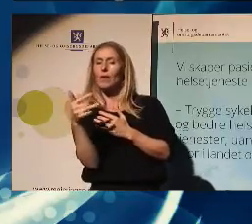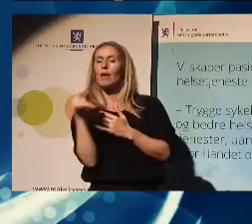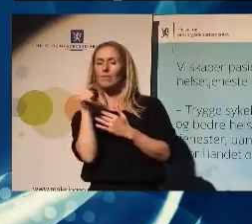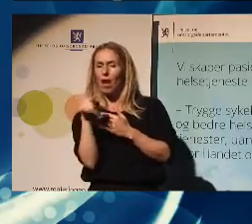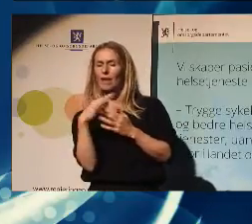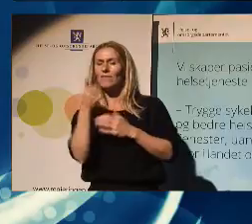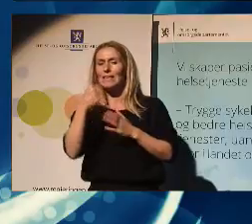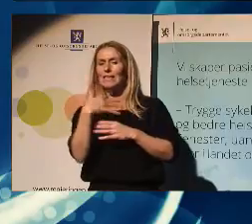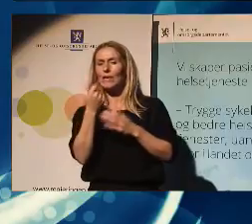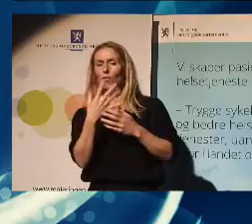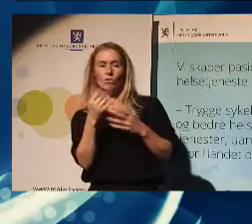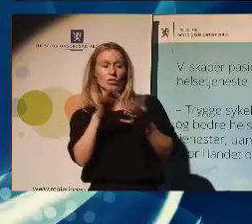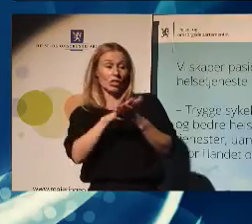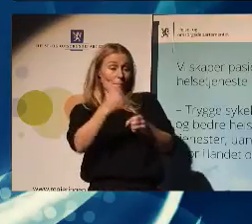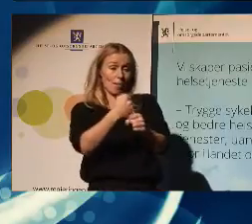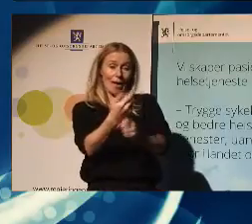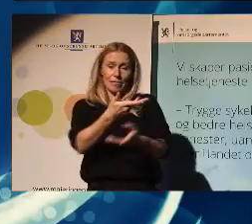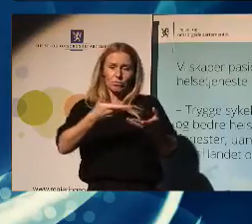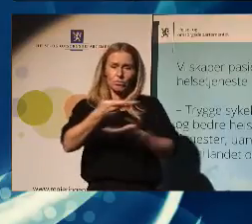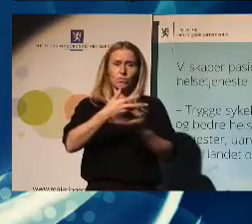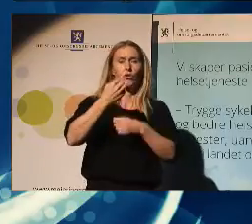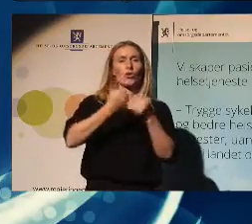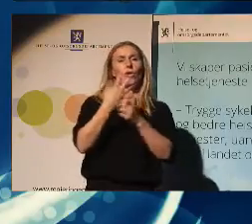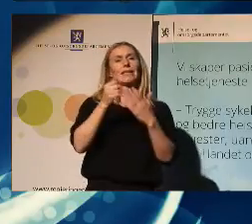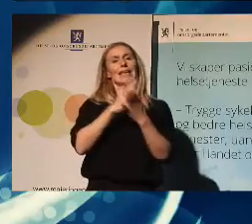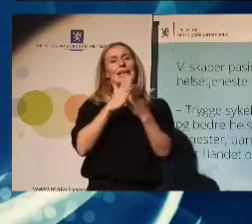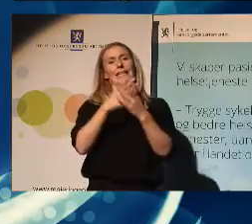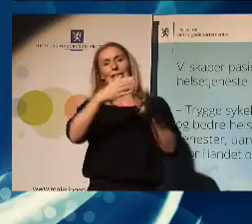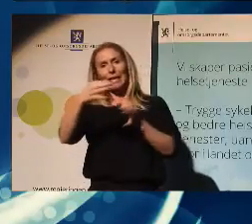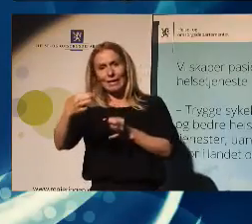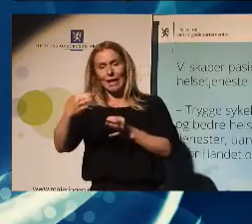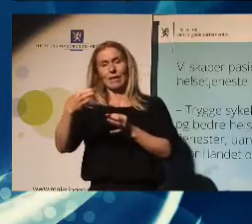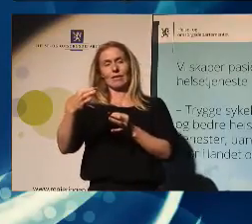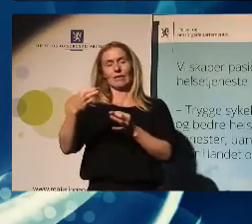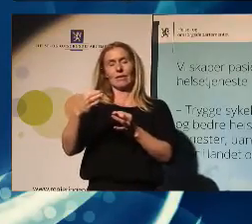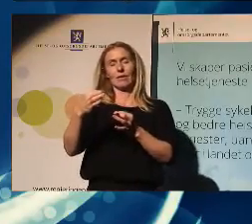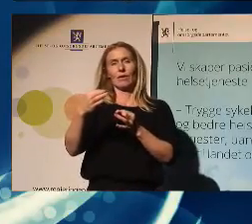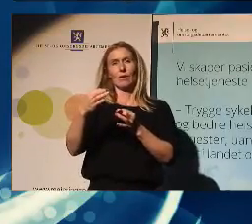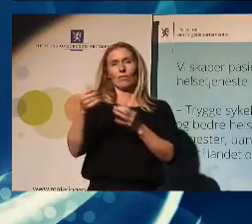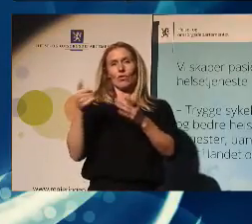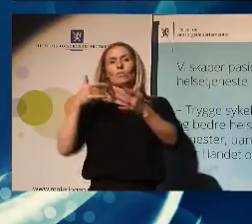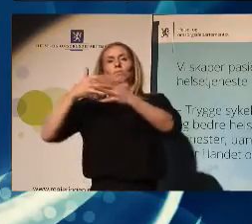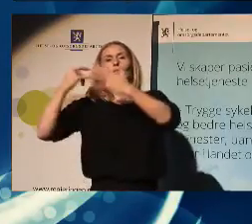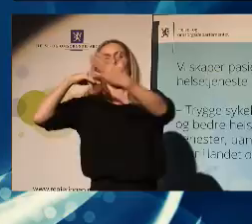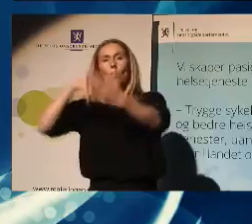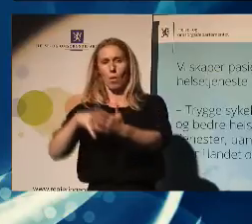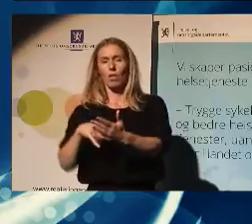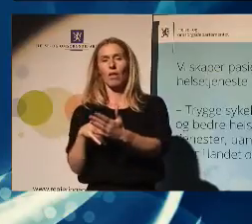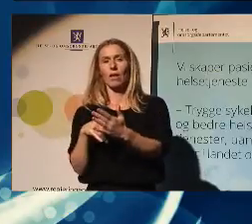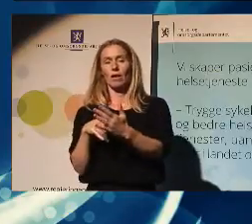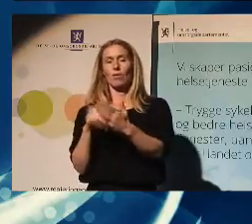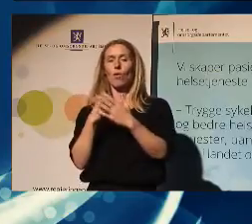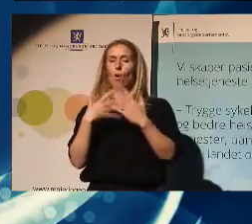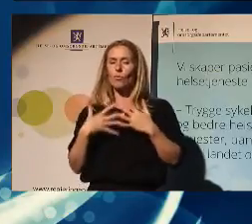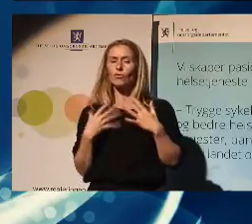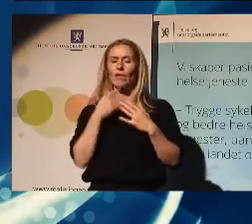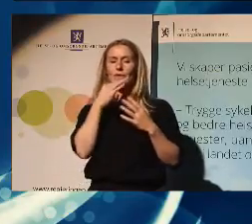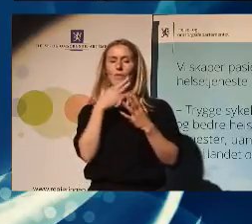riktige tingene sammen. Og vi har jo ofte snakket om de